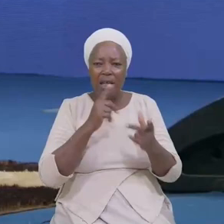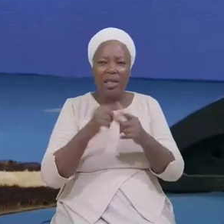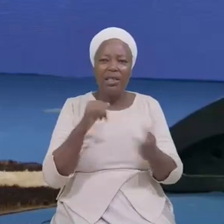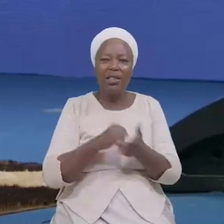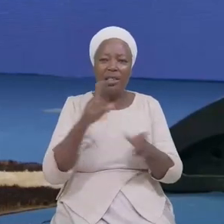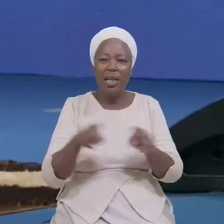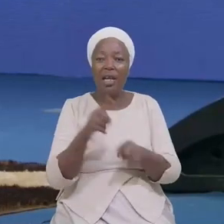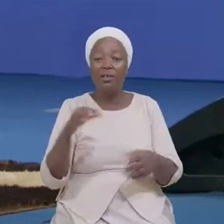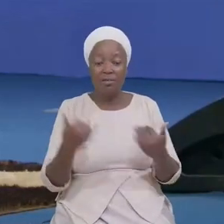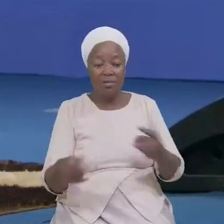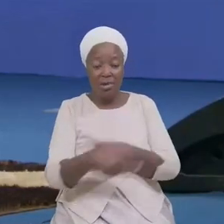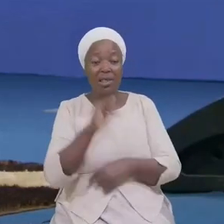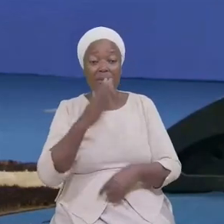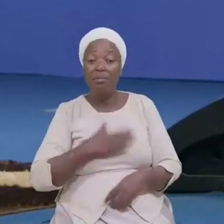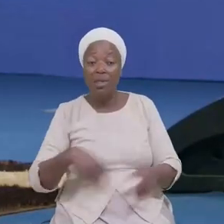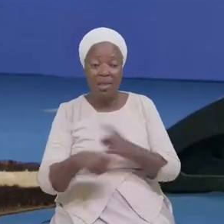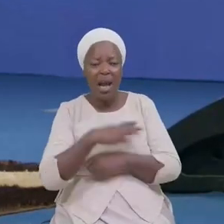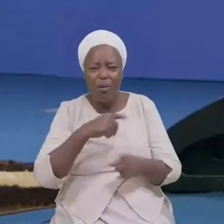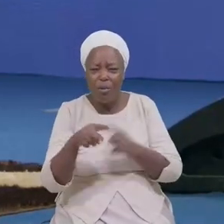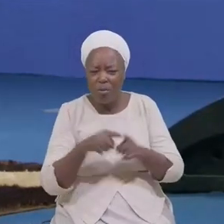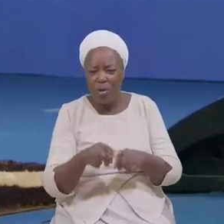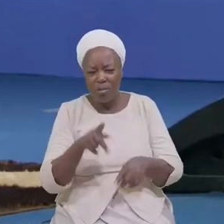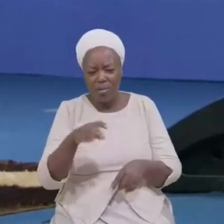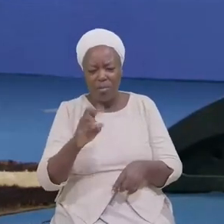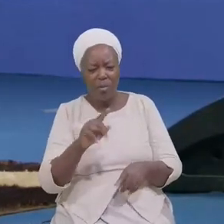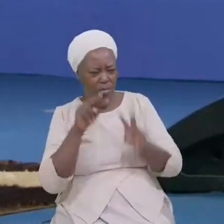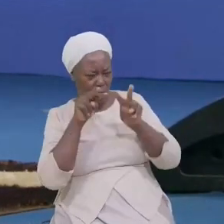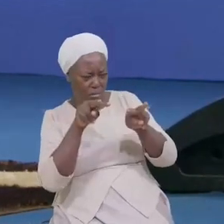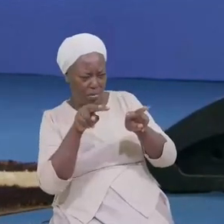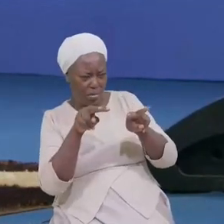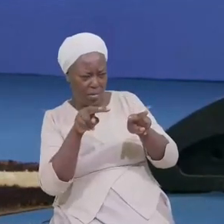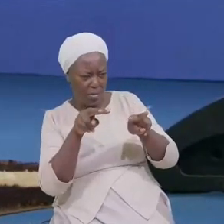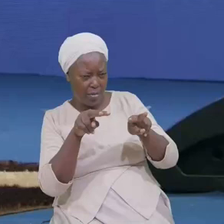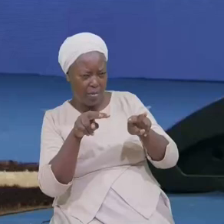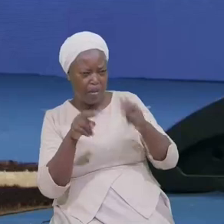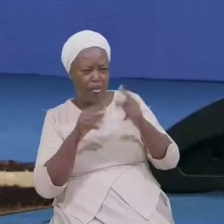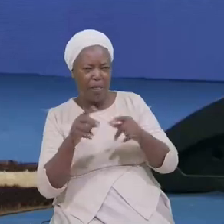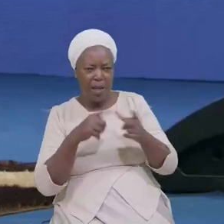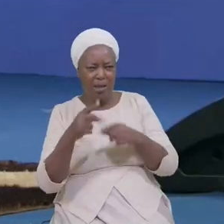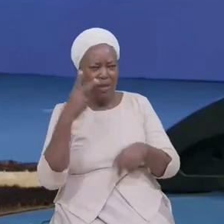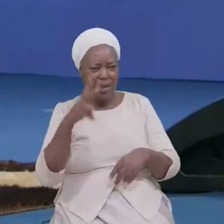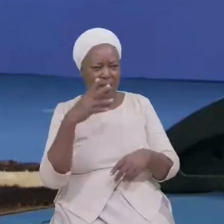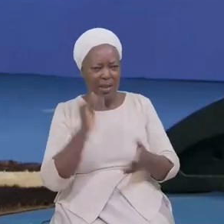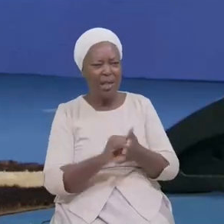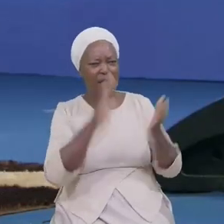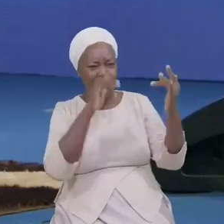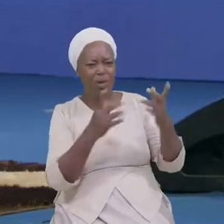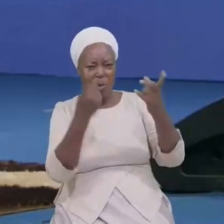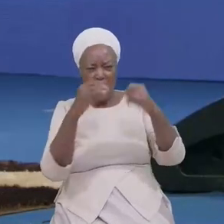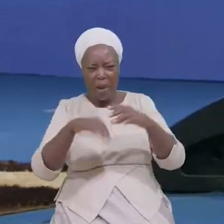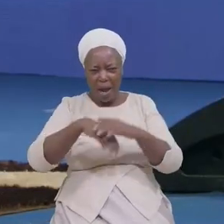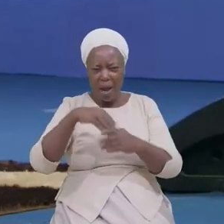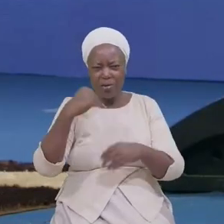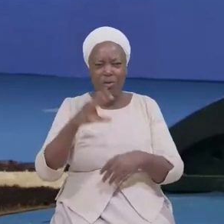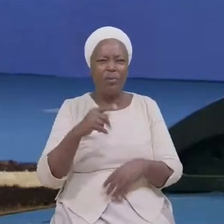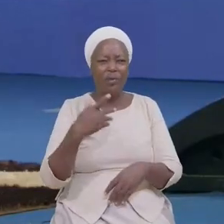mon jour. Et quand Paul l'a regardé, il pouvait voir l'espérance qui sortait